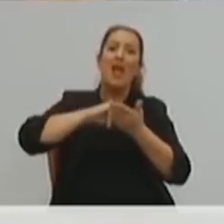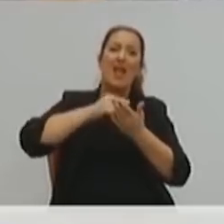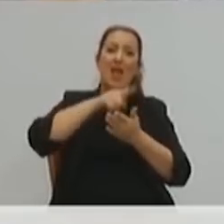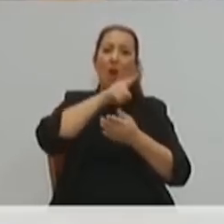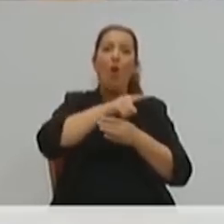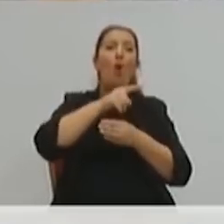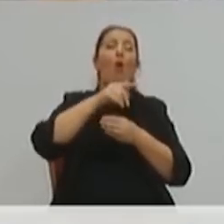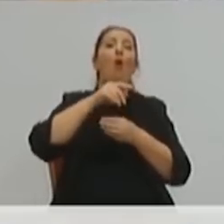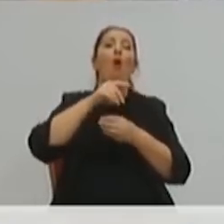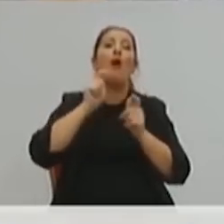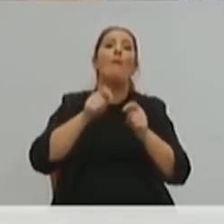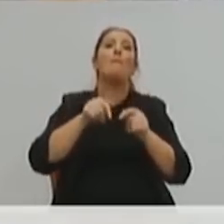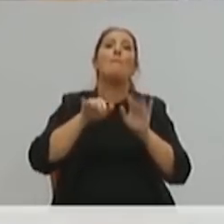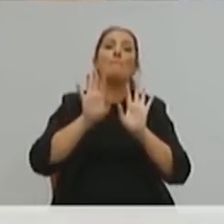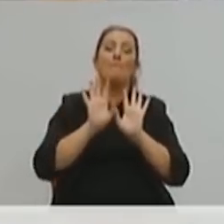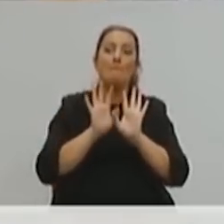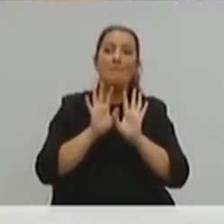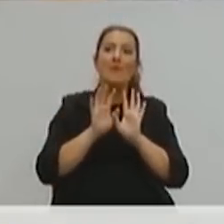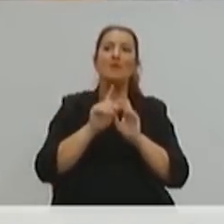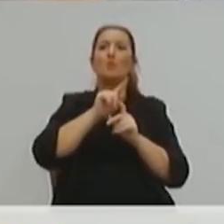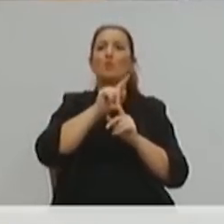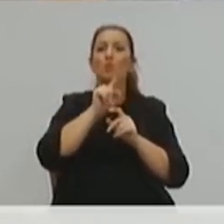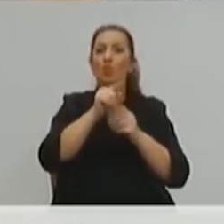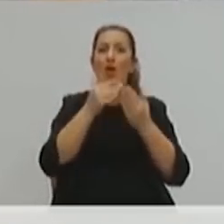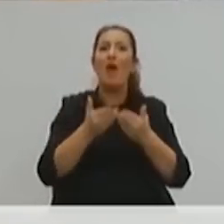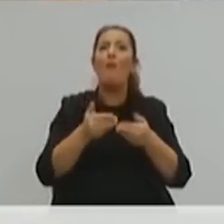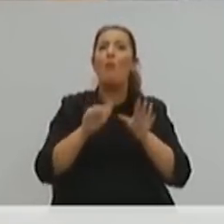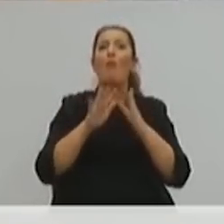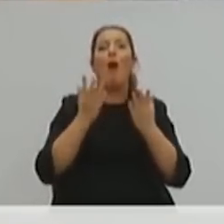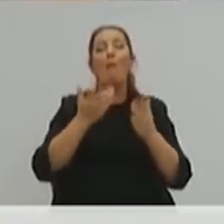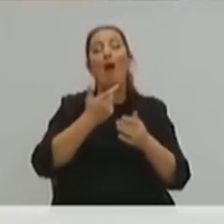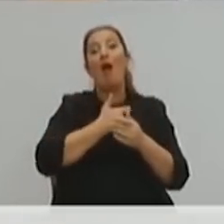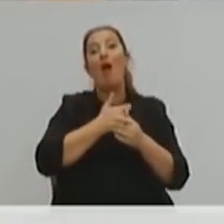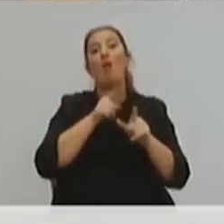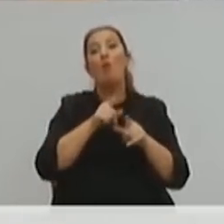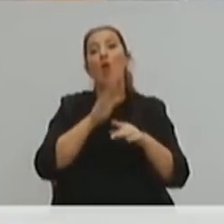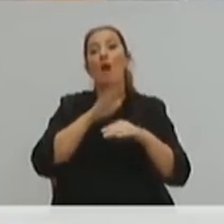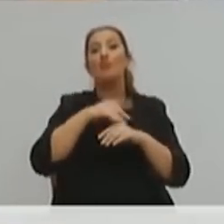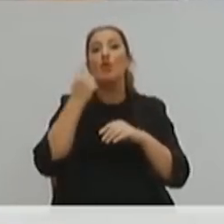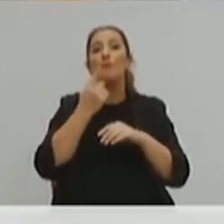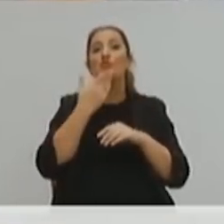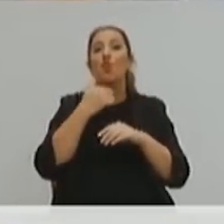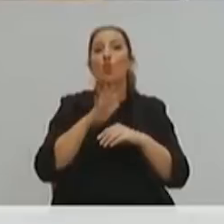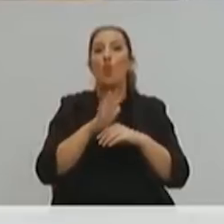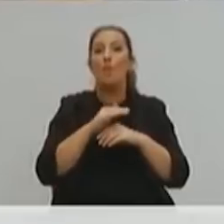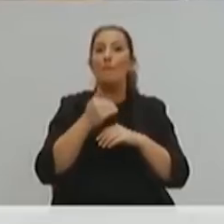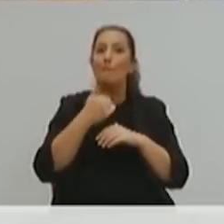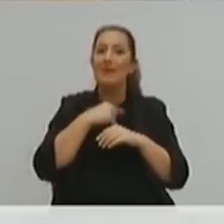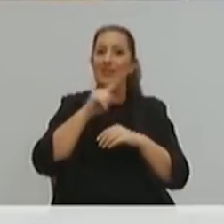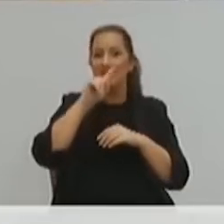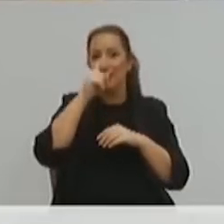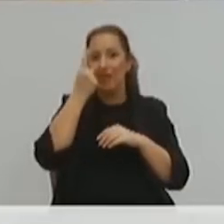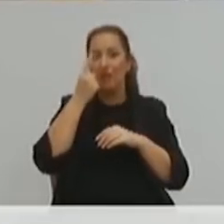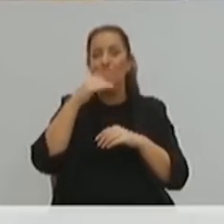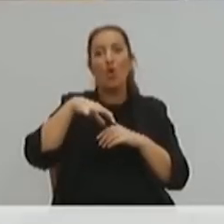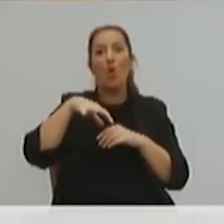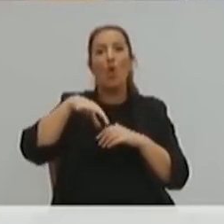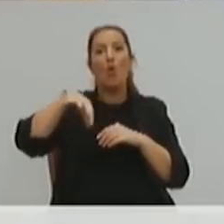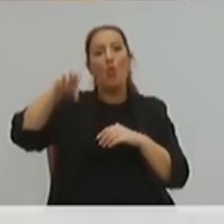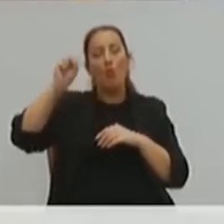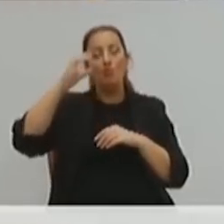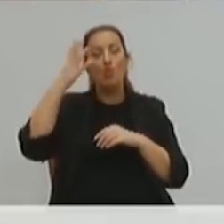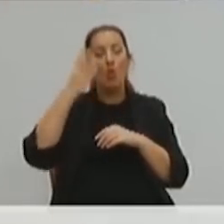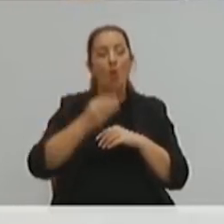öğrenmeleri lazım. Bunu bir türlü kabullenemediler. Ama kanun böyle, yapacak bir şey yok. Biz sadece komisyon olarak